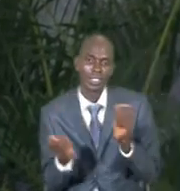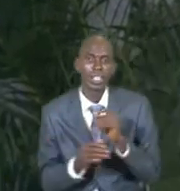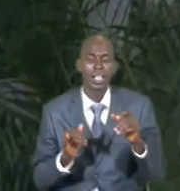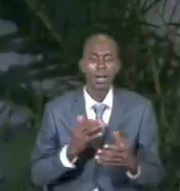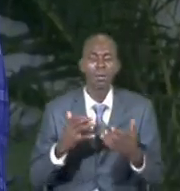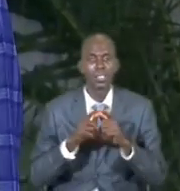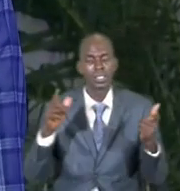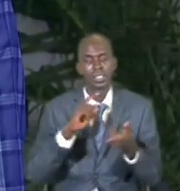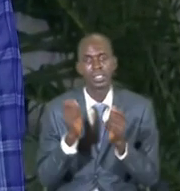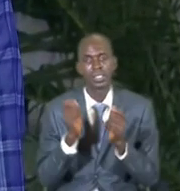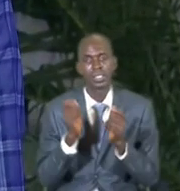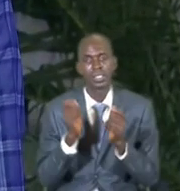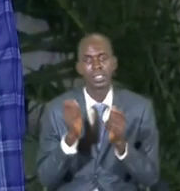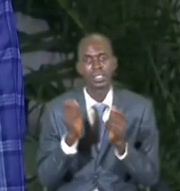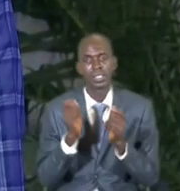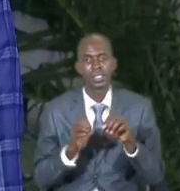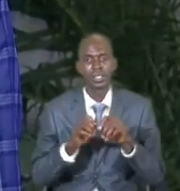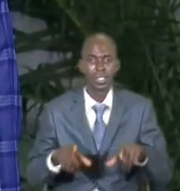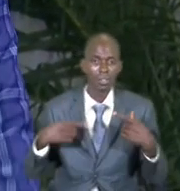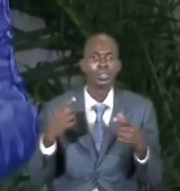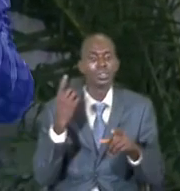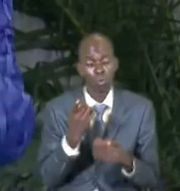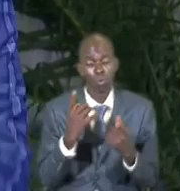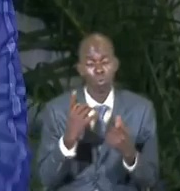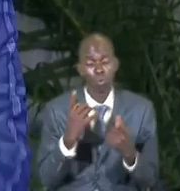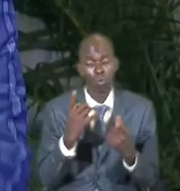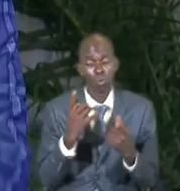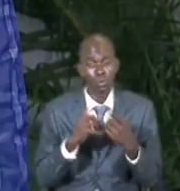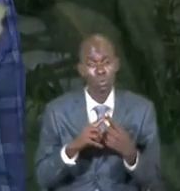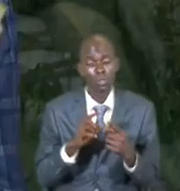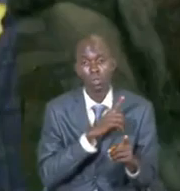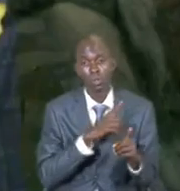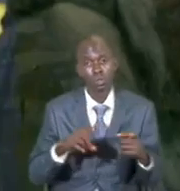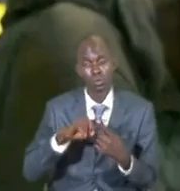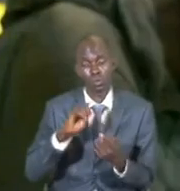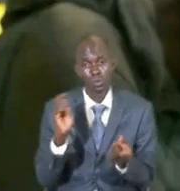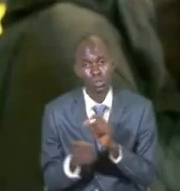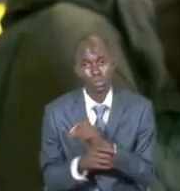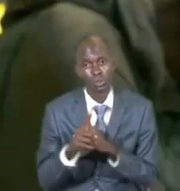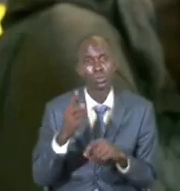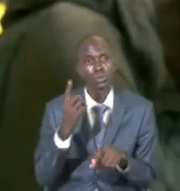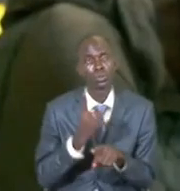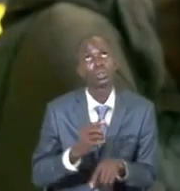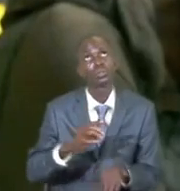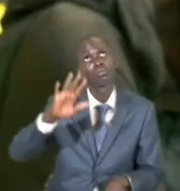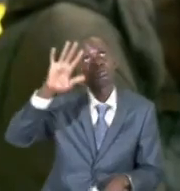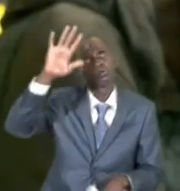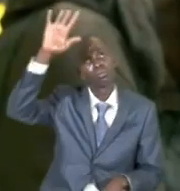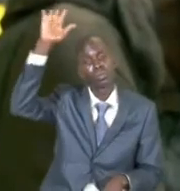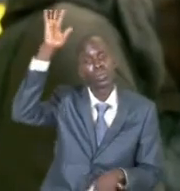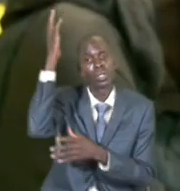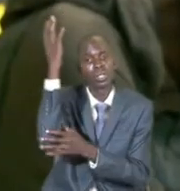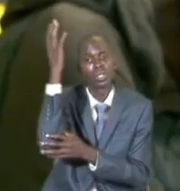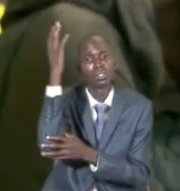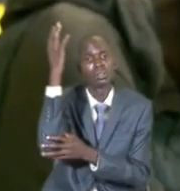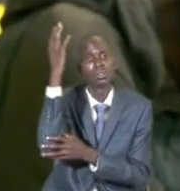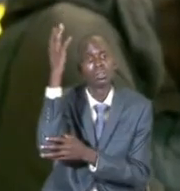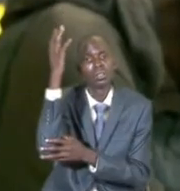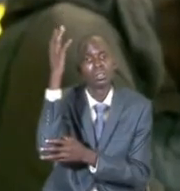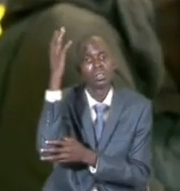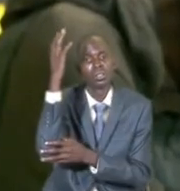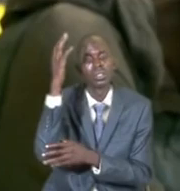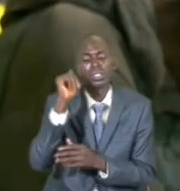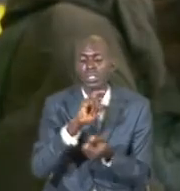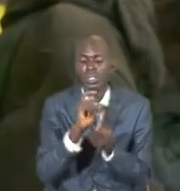elu. Onye nwaanyị gọzie gị, onye nwaanyị gọzie gị. Ọ dị ebube, mgbanwe ga-abịa n'ụzọ gị. Ọ bụrụ na ị na-ewelie aka gị elu,